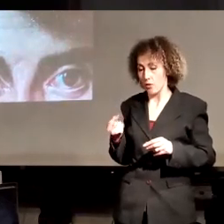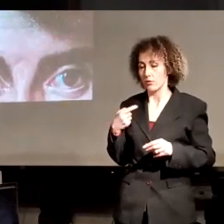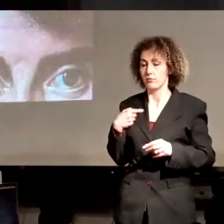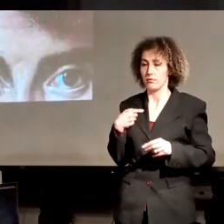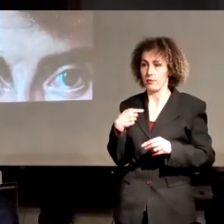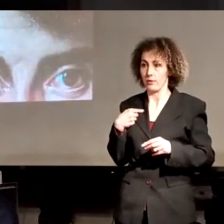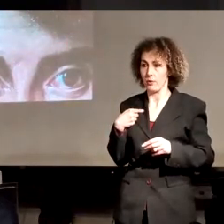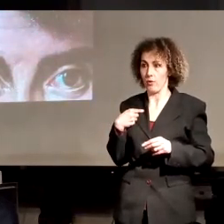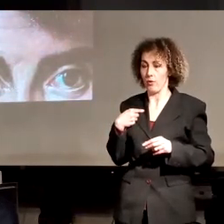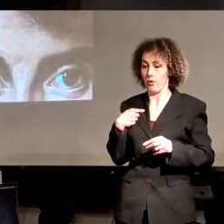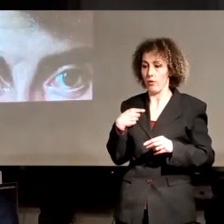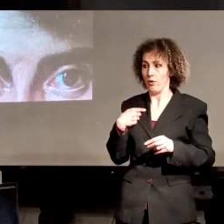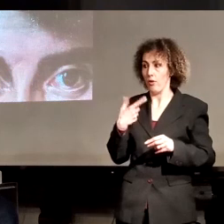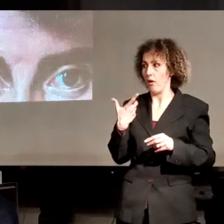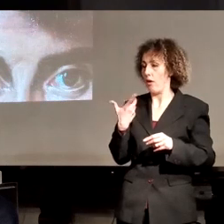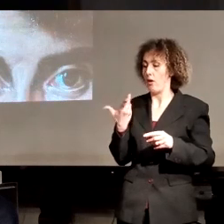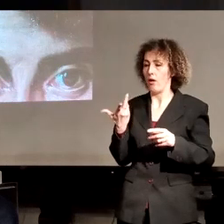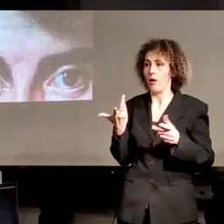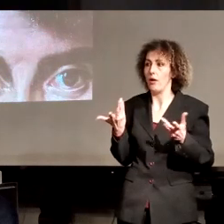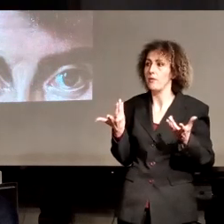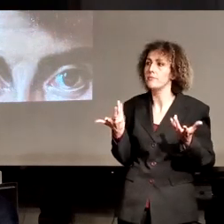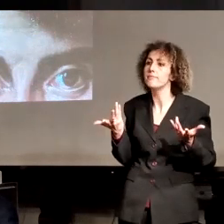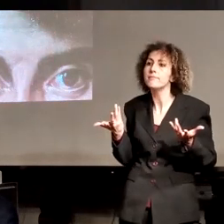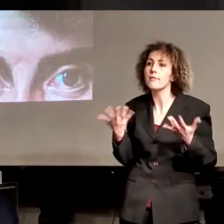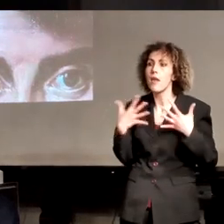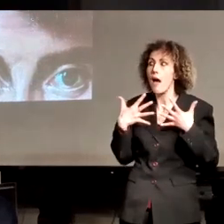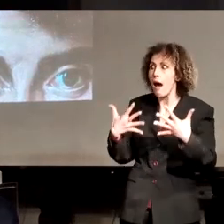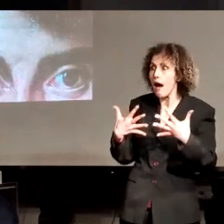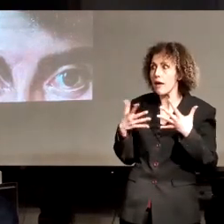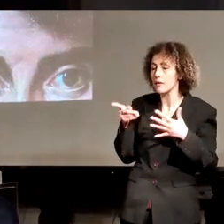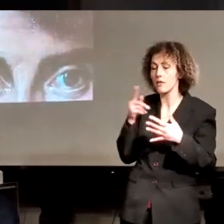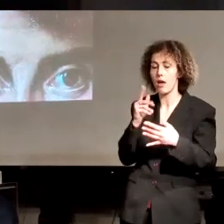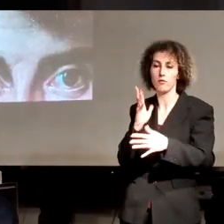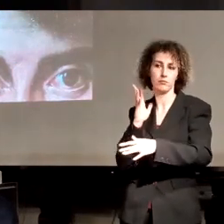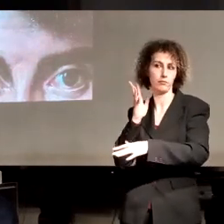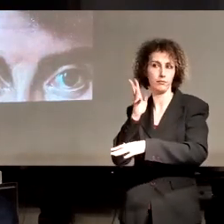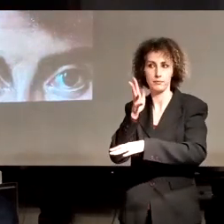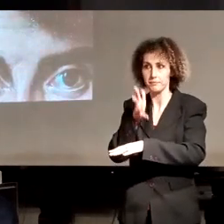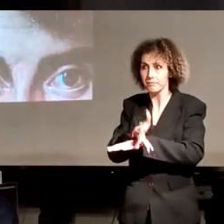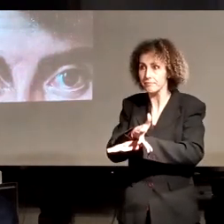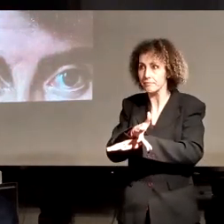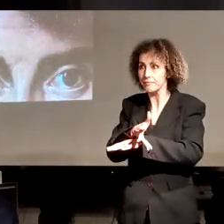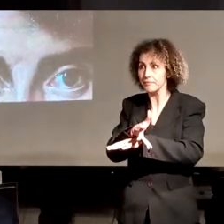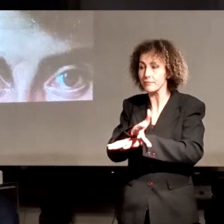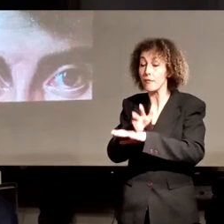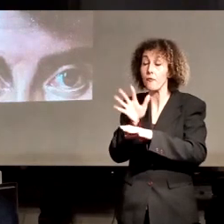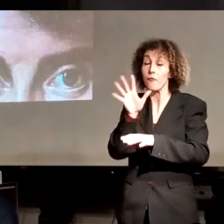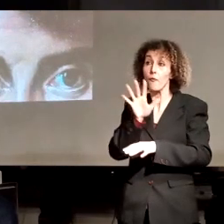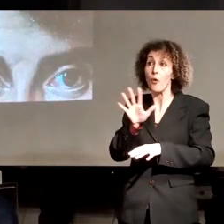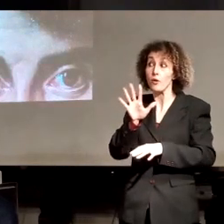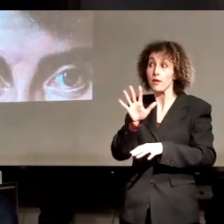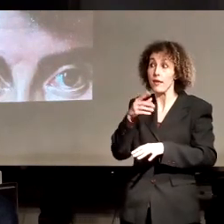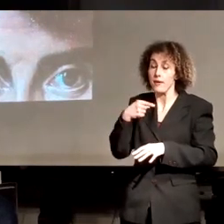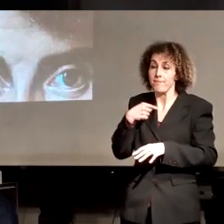punto e b pietà quell'ansia del mio visitatore è un po forse anche della mia